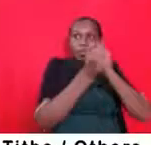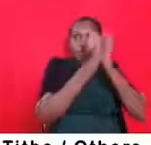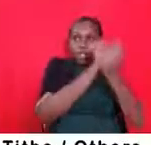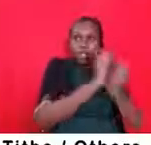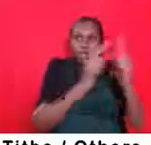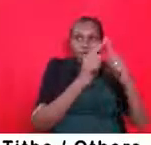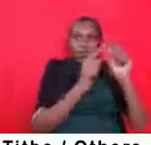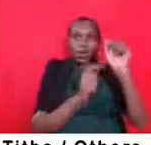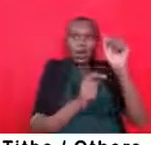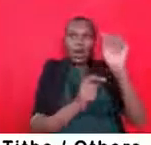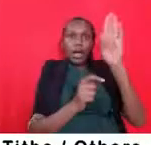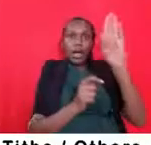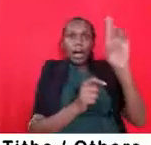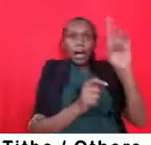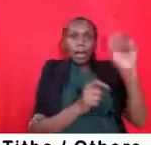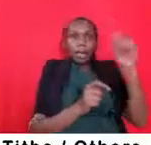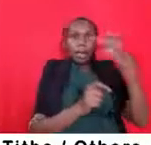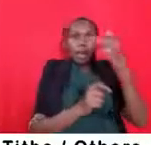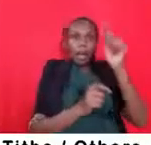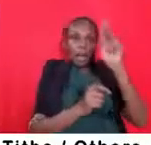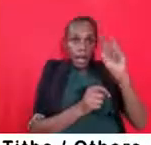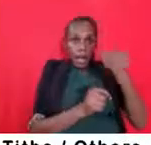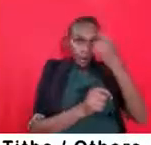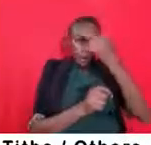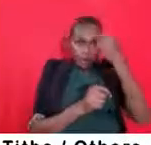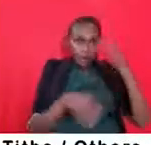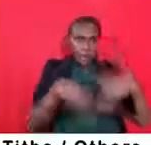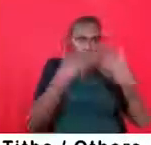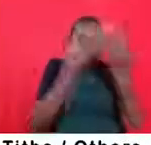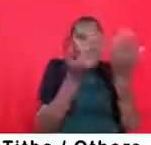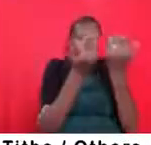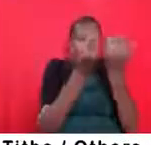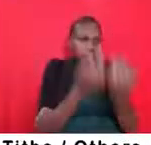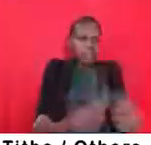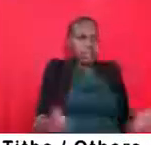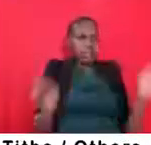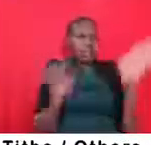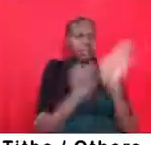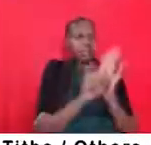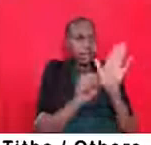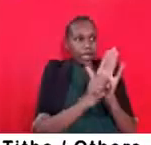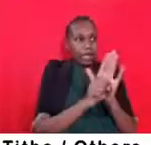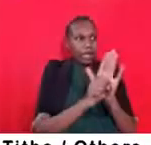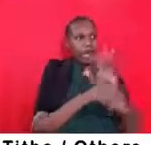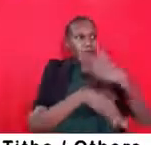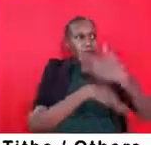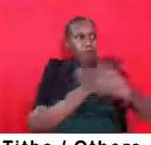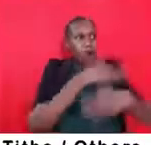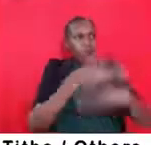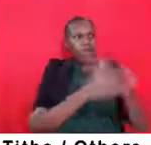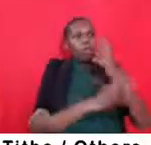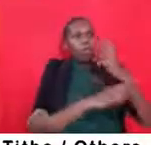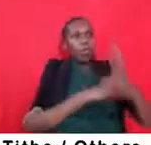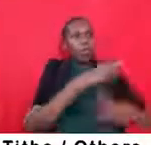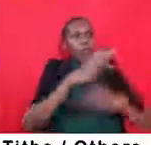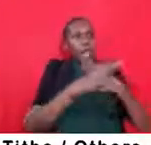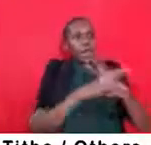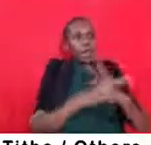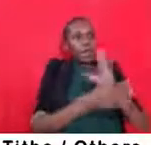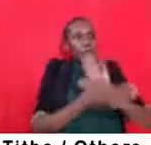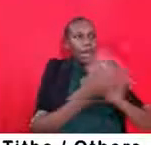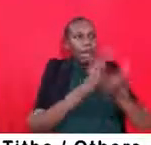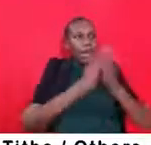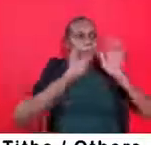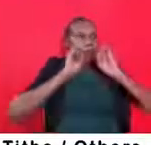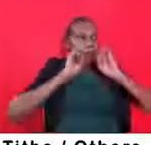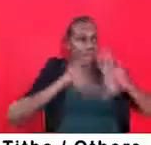Kwa sababu, nitakupatia watoto wengi. Ulimwengu wote utakuwa